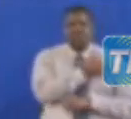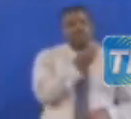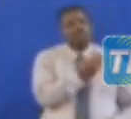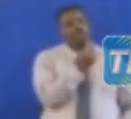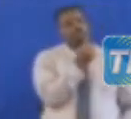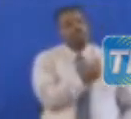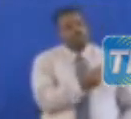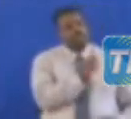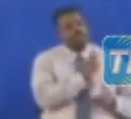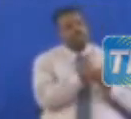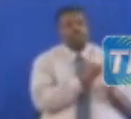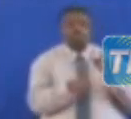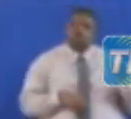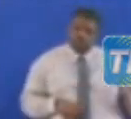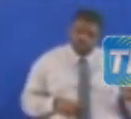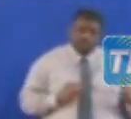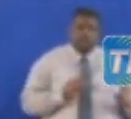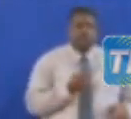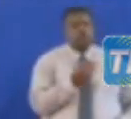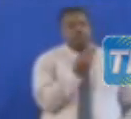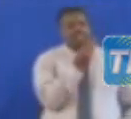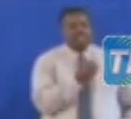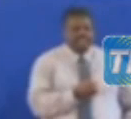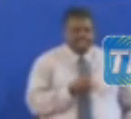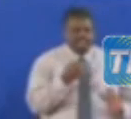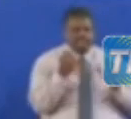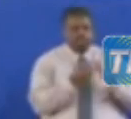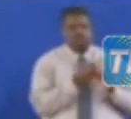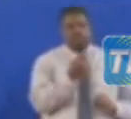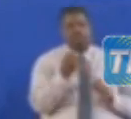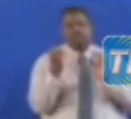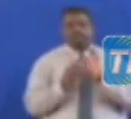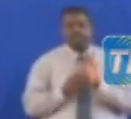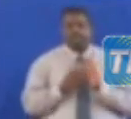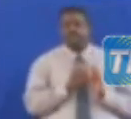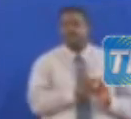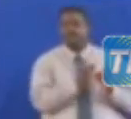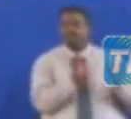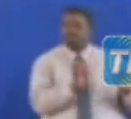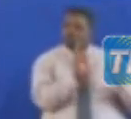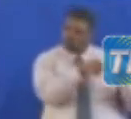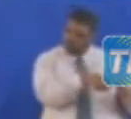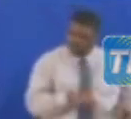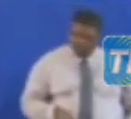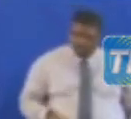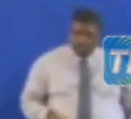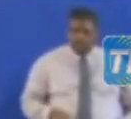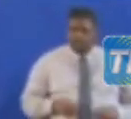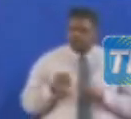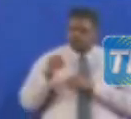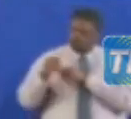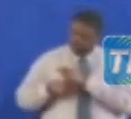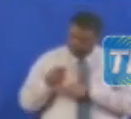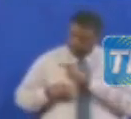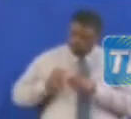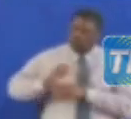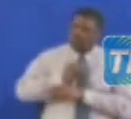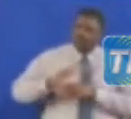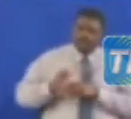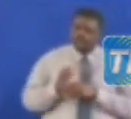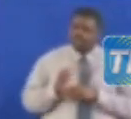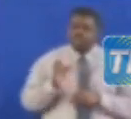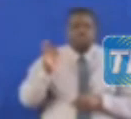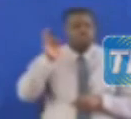halmashauri, ambapo shilingi bilioni 30.29 zimetengwa. Tutaendelea na mpango ukarabati wa hospitali kongwe